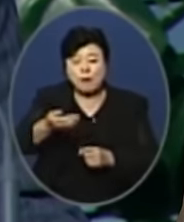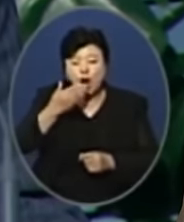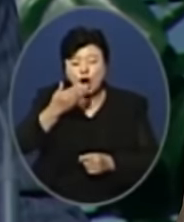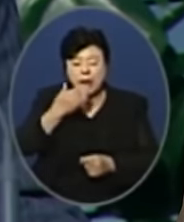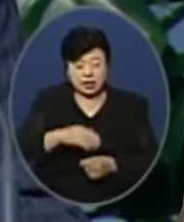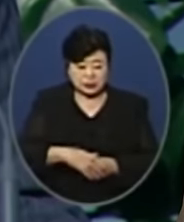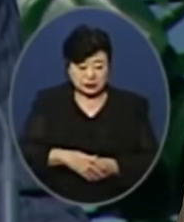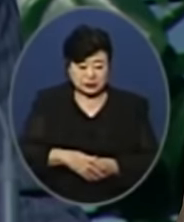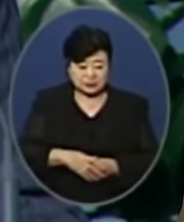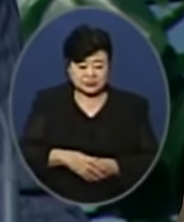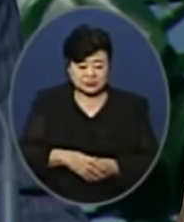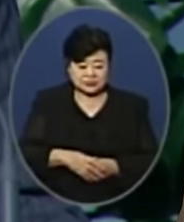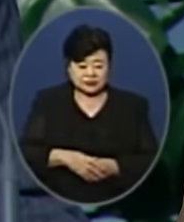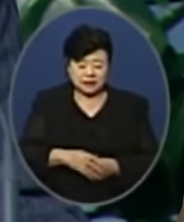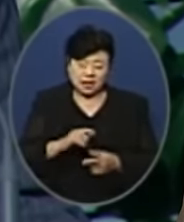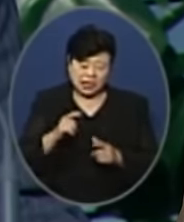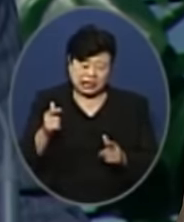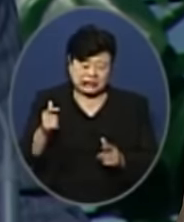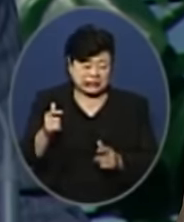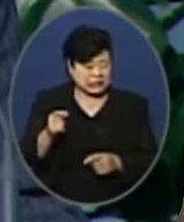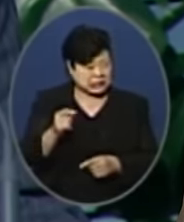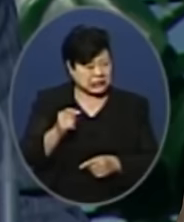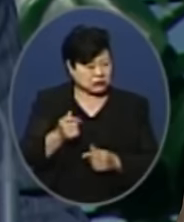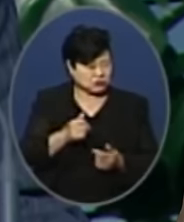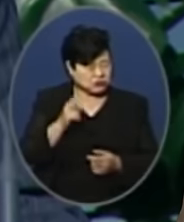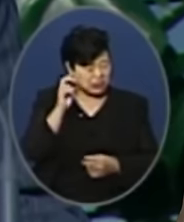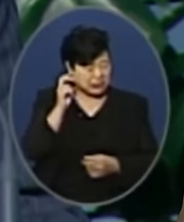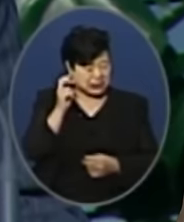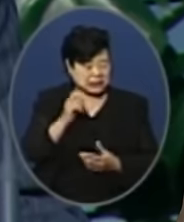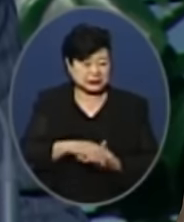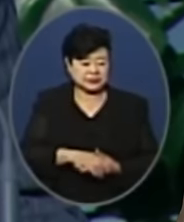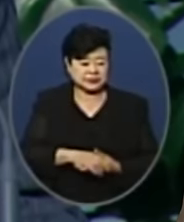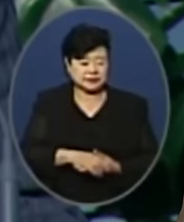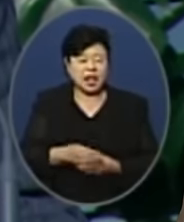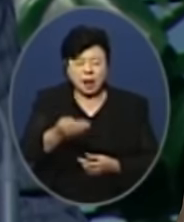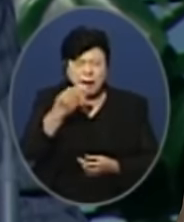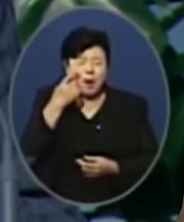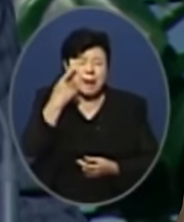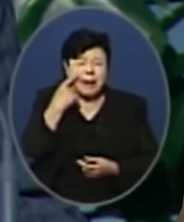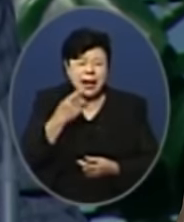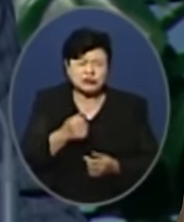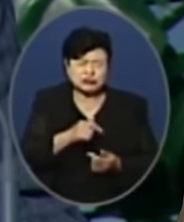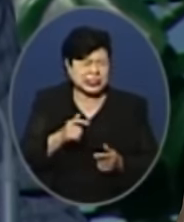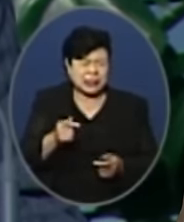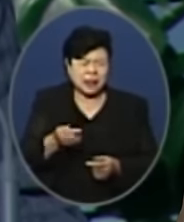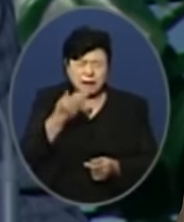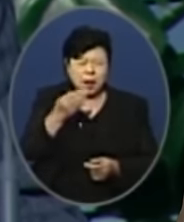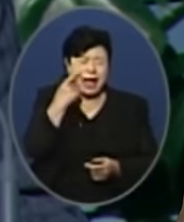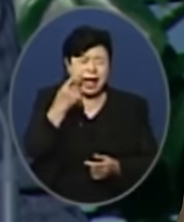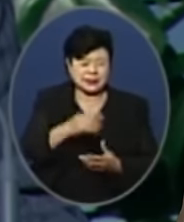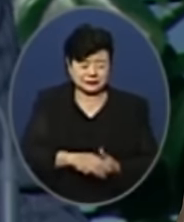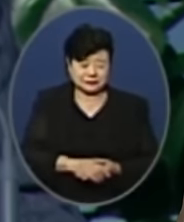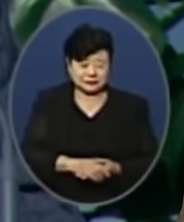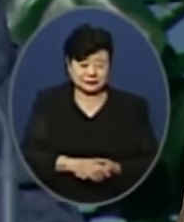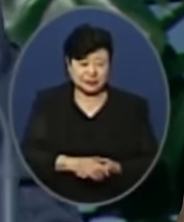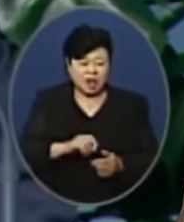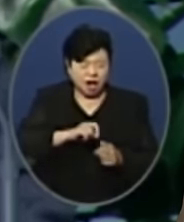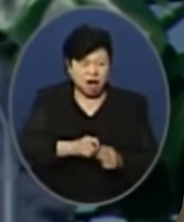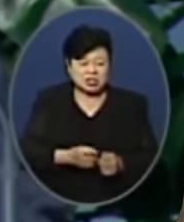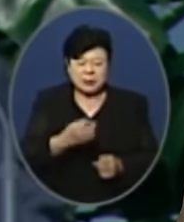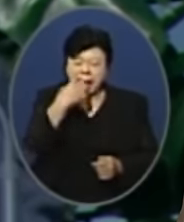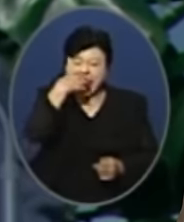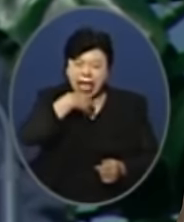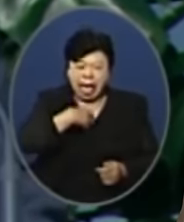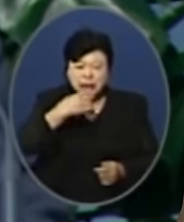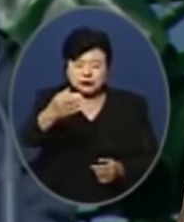이 아담이 안 그럴 건데, 먹으면 죽으려고 그러는데, 그럼 먹어보라고, 내가 주면 좀 받아 먹으라고 강제로 그냥 입에 막